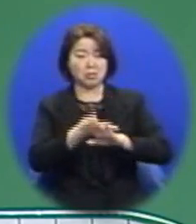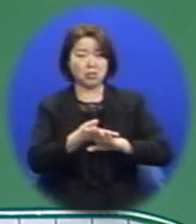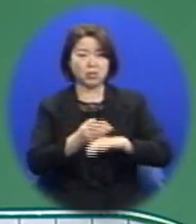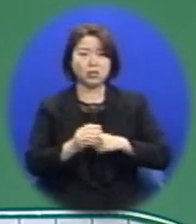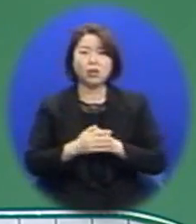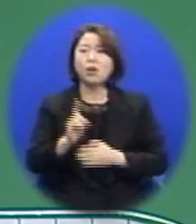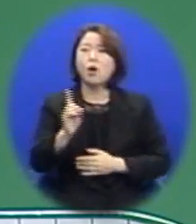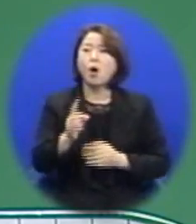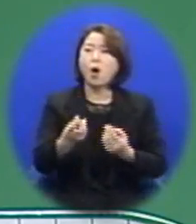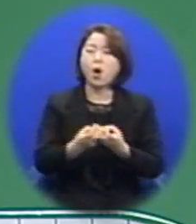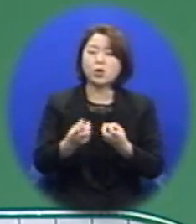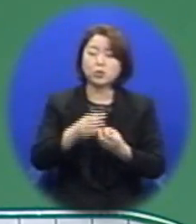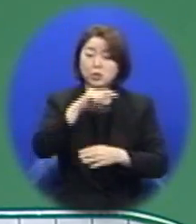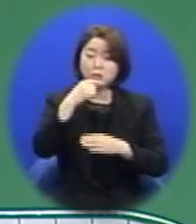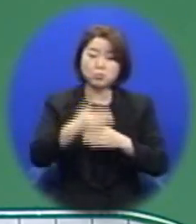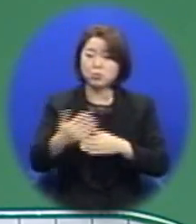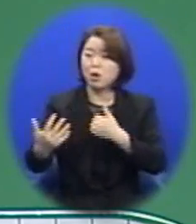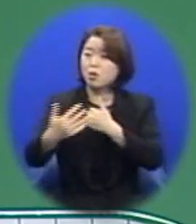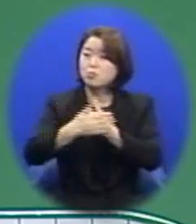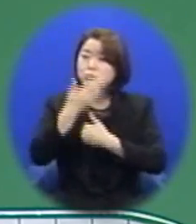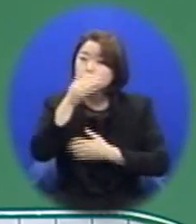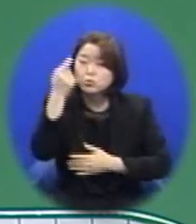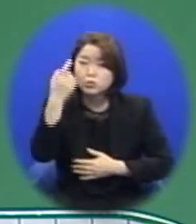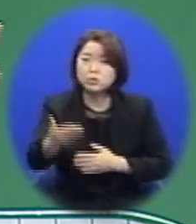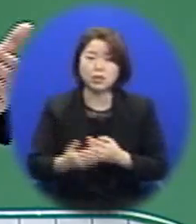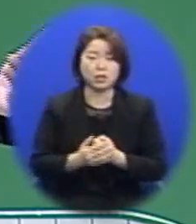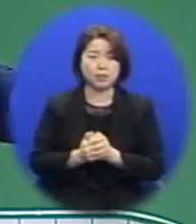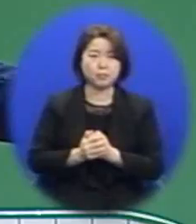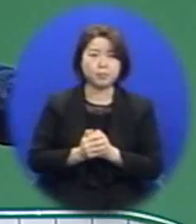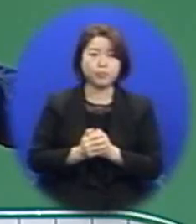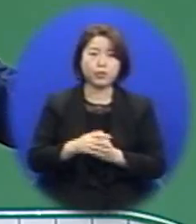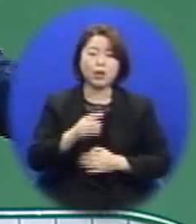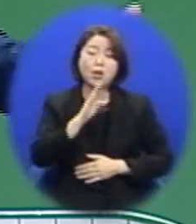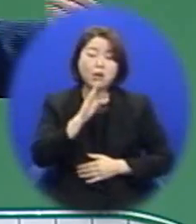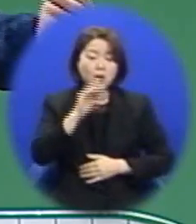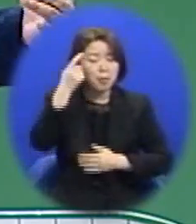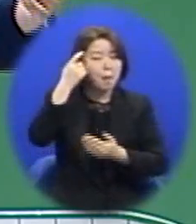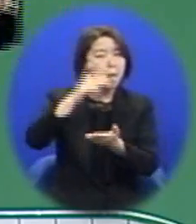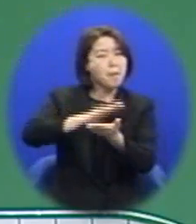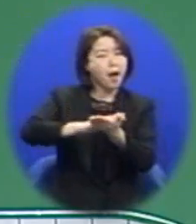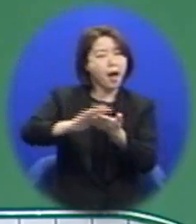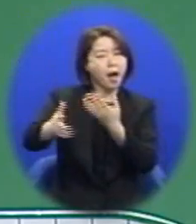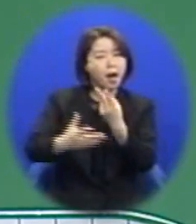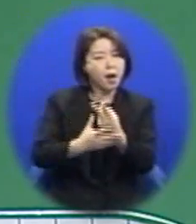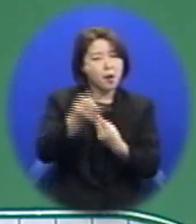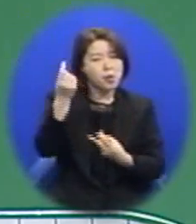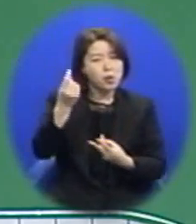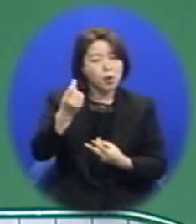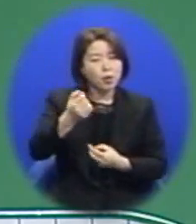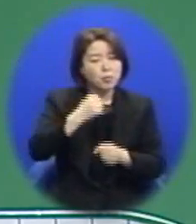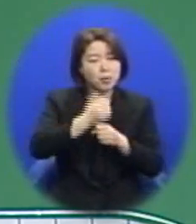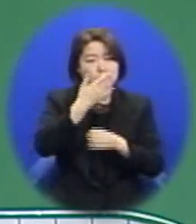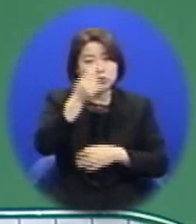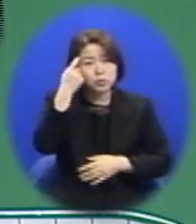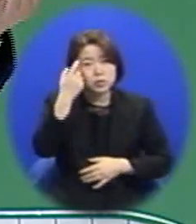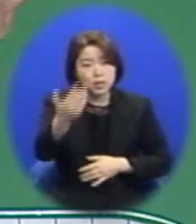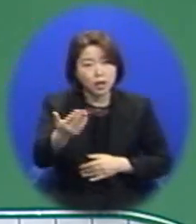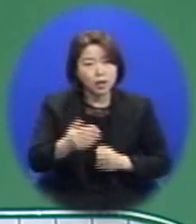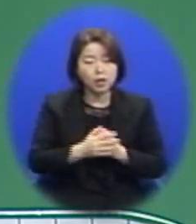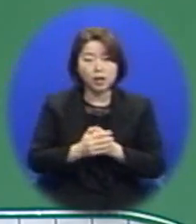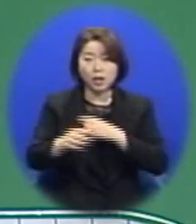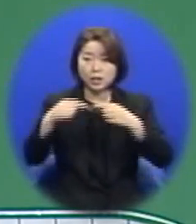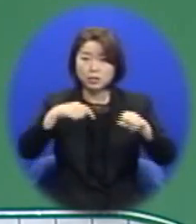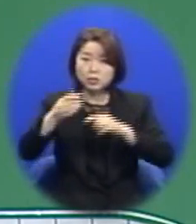어떻게 우리가 북한을 품을 수 있나요? 어떻게 우리가 정말 평화롭게 이 민족이 통일되게 할 수 있나요? 정치가 할